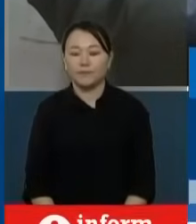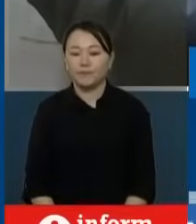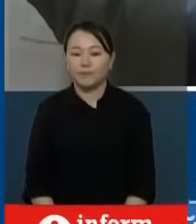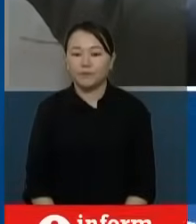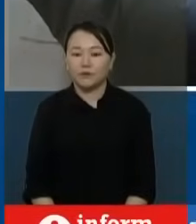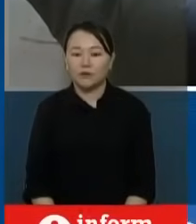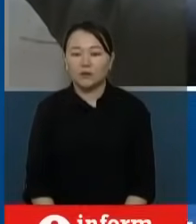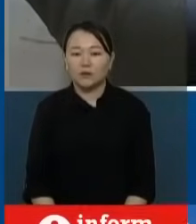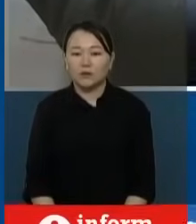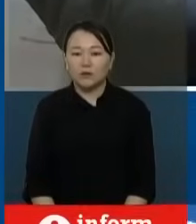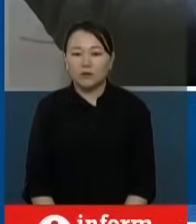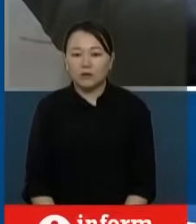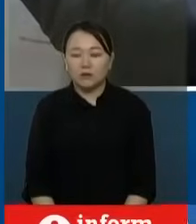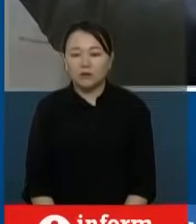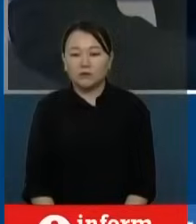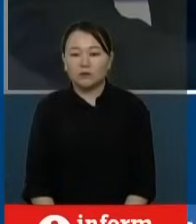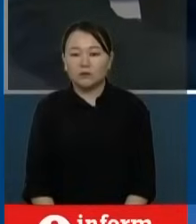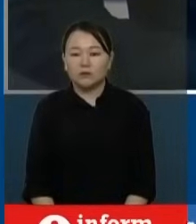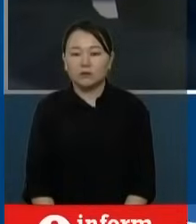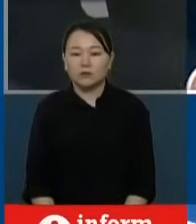Кубегенов, Информбюро, Актобе.